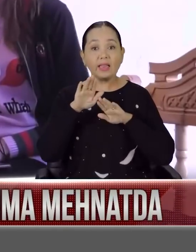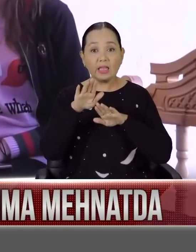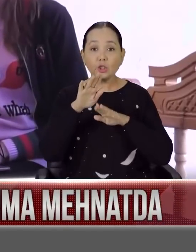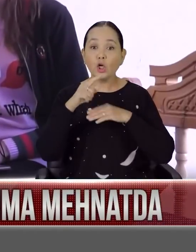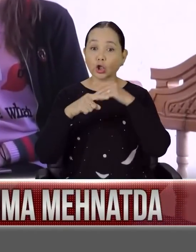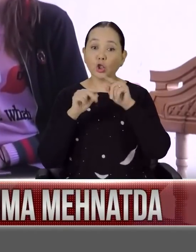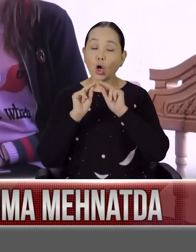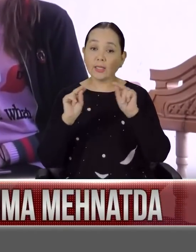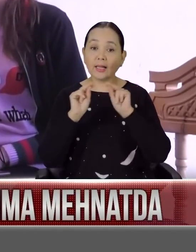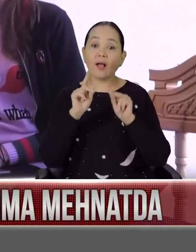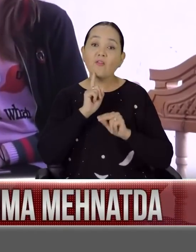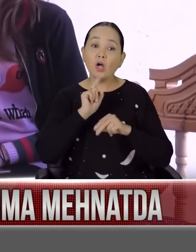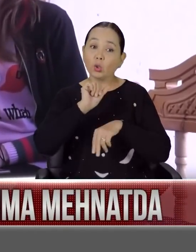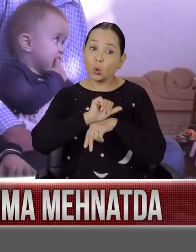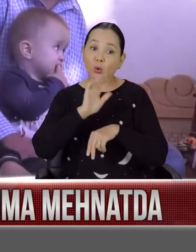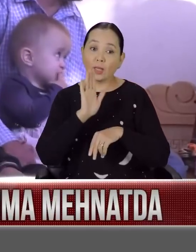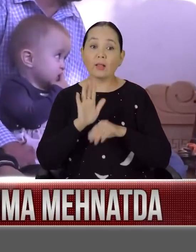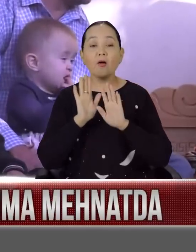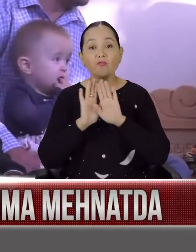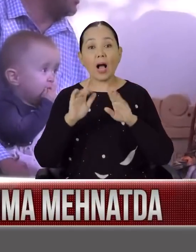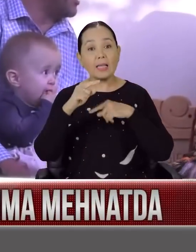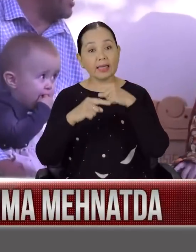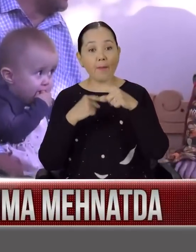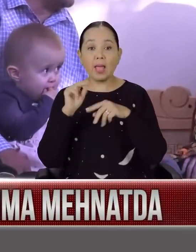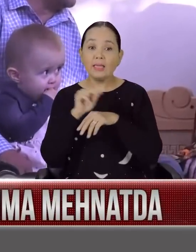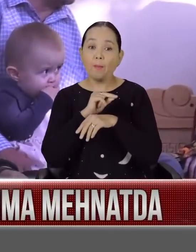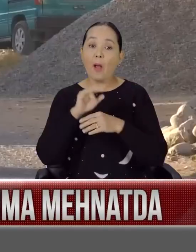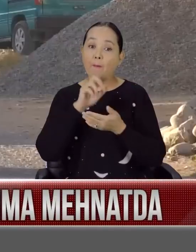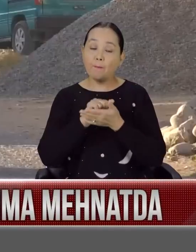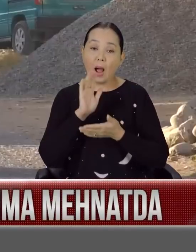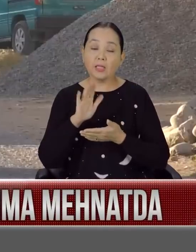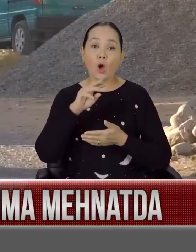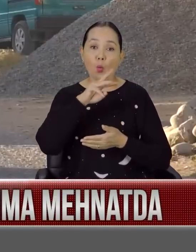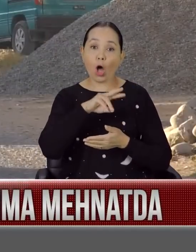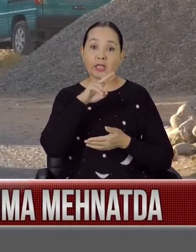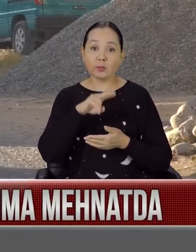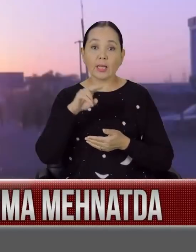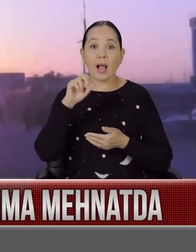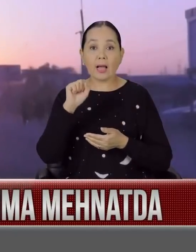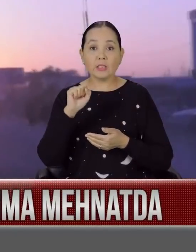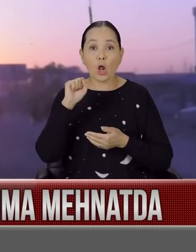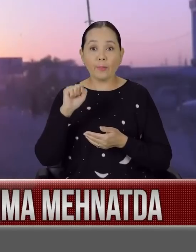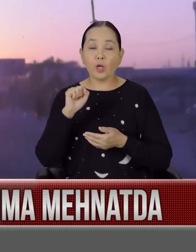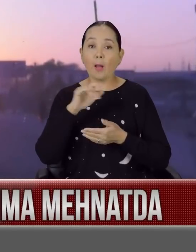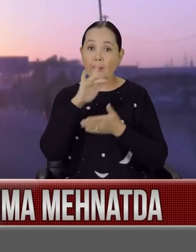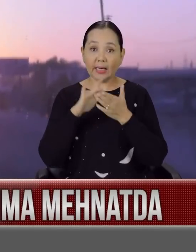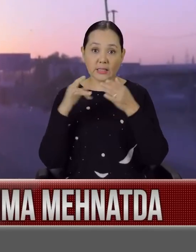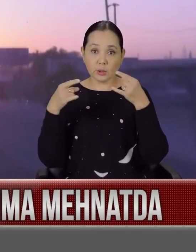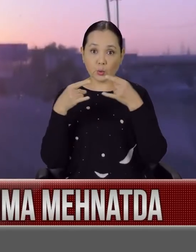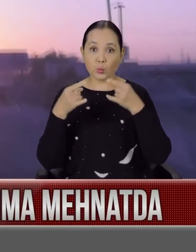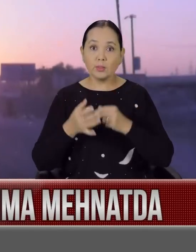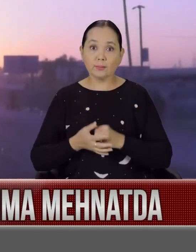tikuvchilikdan shogird tayyorlashni vaqtincha to'xtatib, faqat nabiralar tarbiyasi bilan band. Muqaddas Panjiyeva, Asror Abduraimov, Markaziy